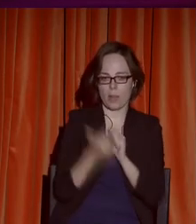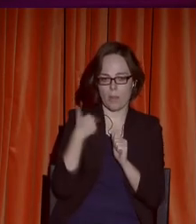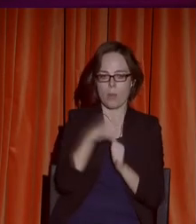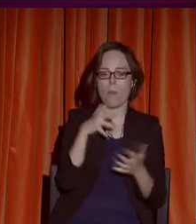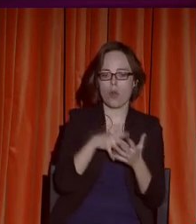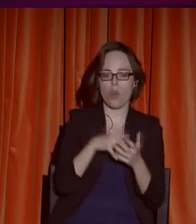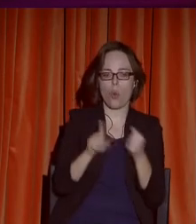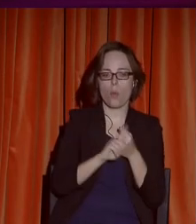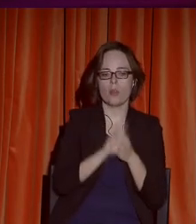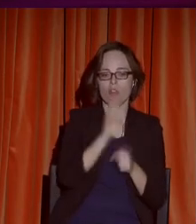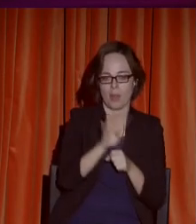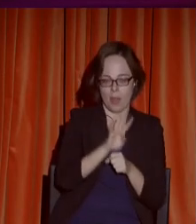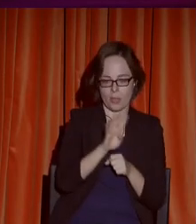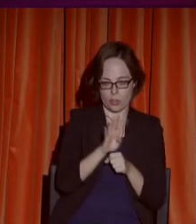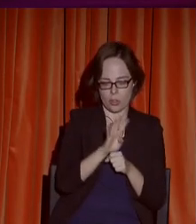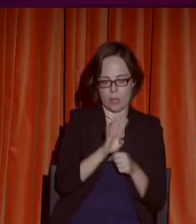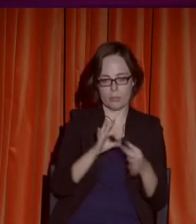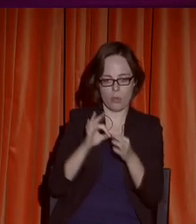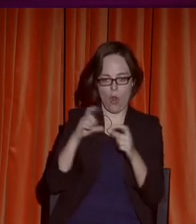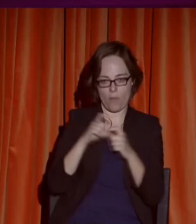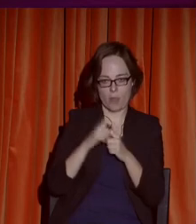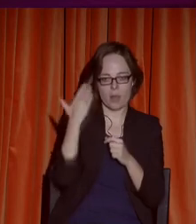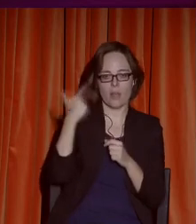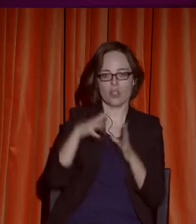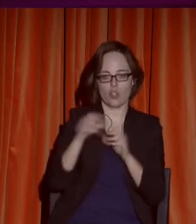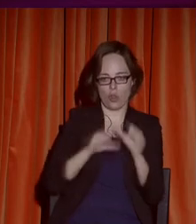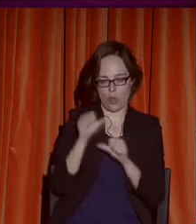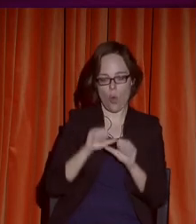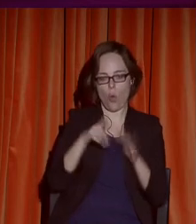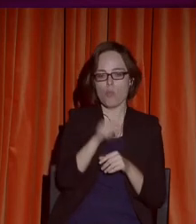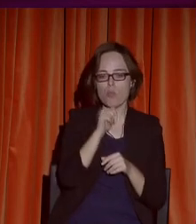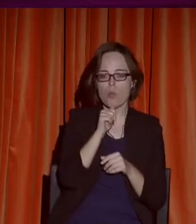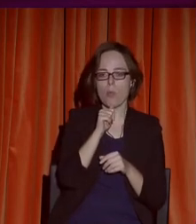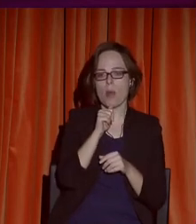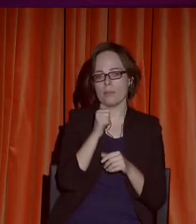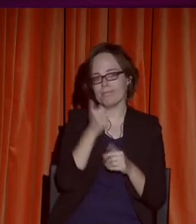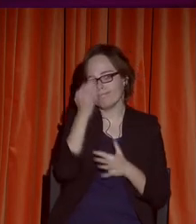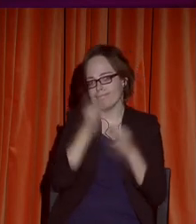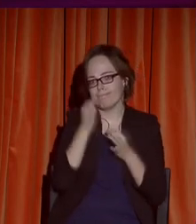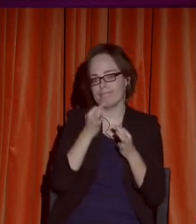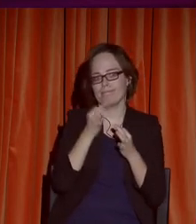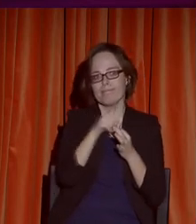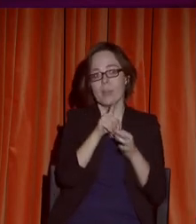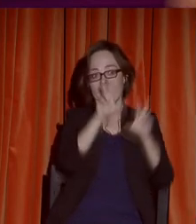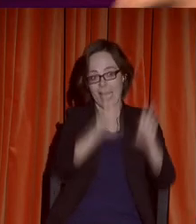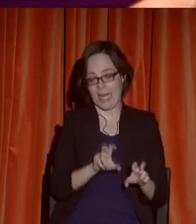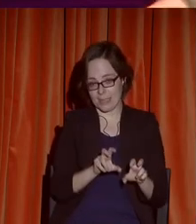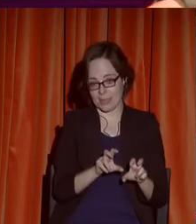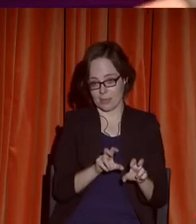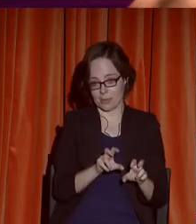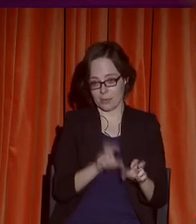numer 14 do konwencji, który wszedł w życie w roku 2010. To wszystkim była próba odpowiedzi na kryzys, z